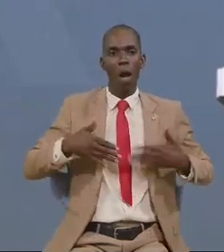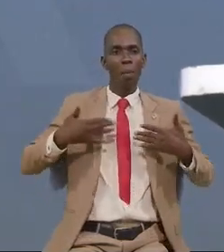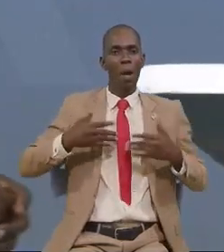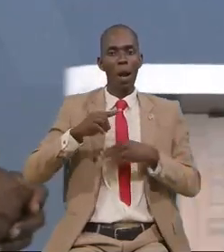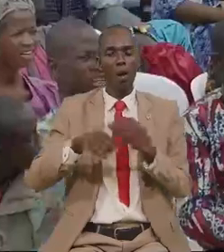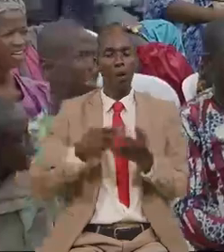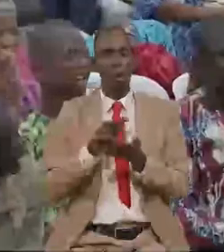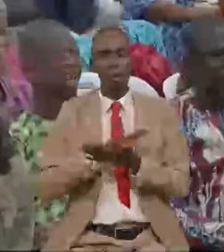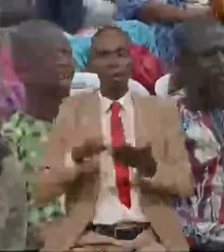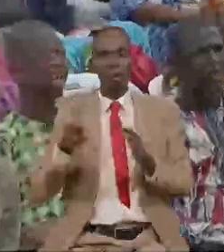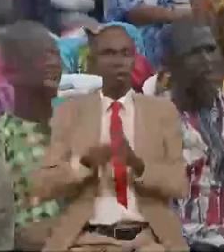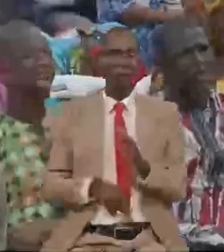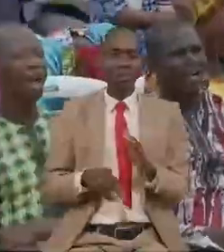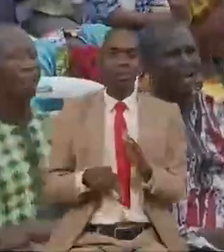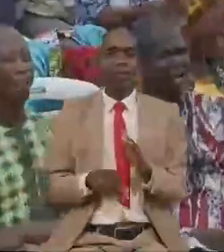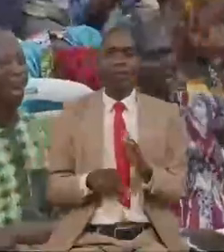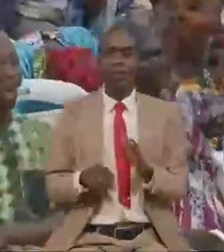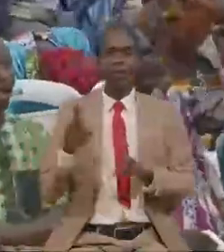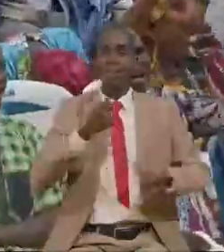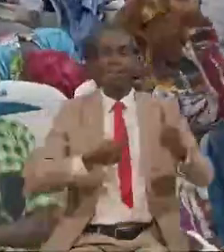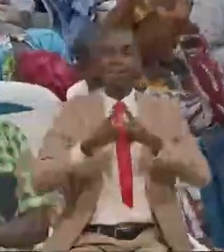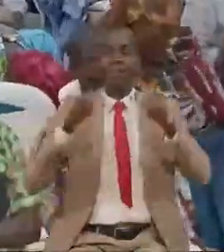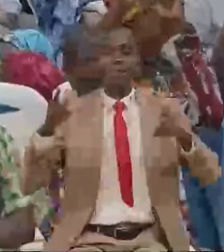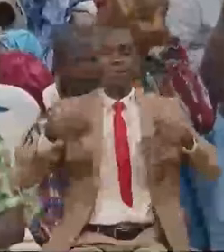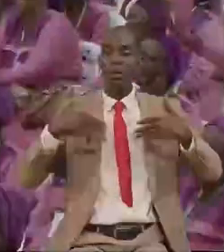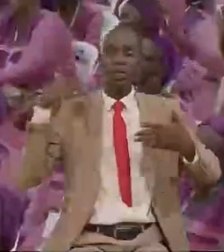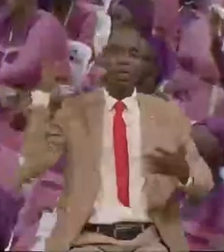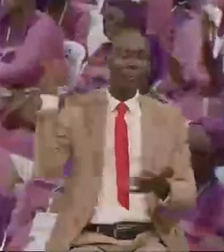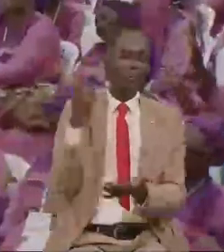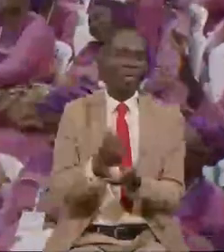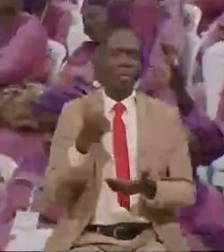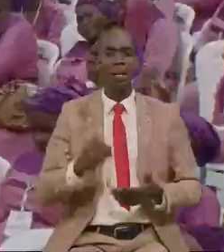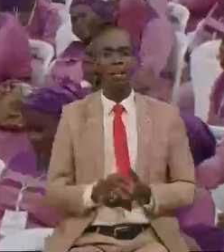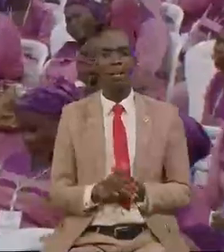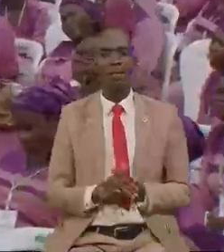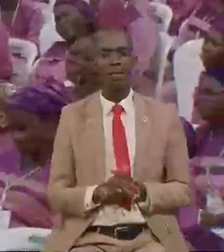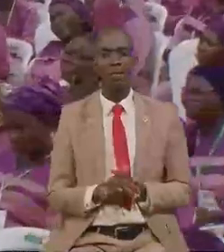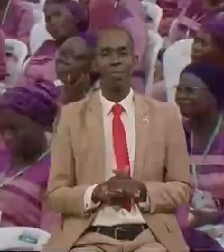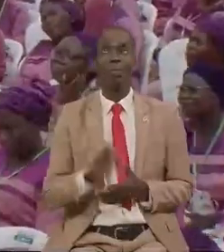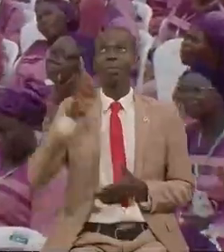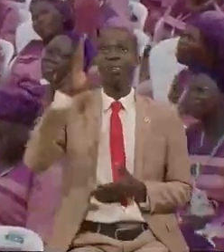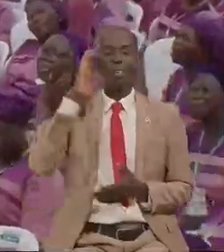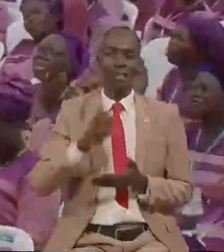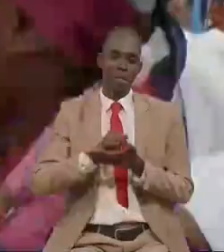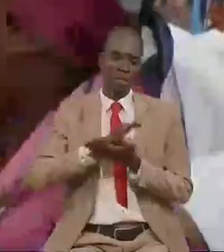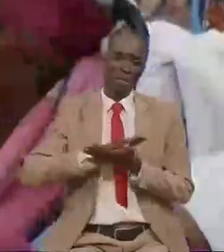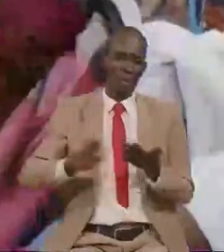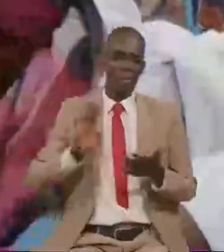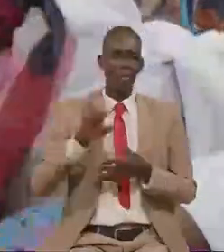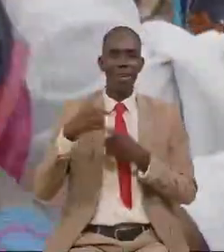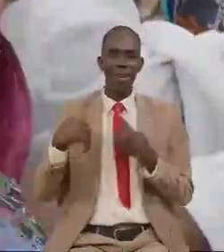pas enthousiasmé. Amen. Il va sanctifier ton cœur au nom de